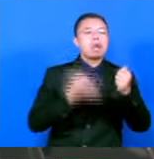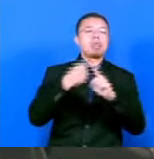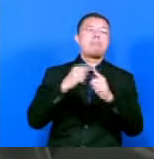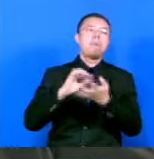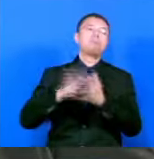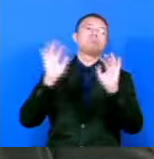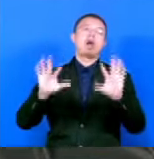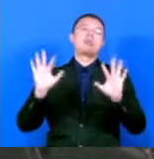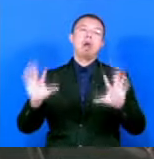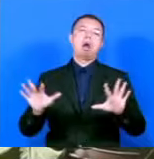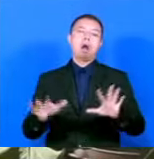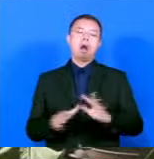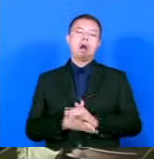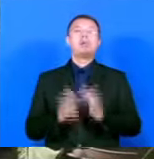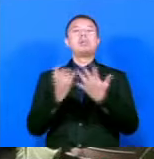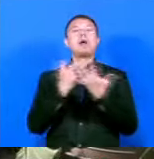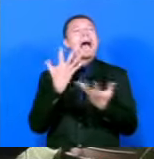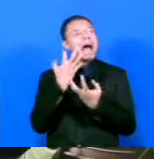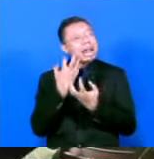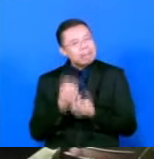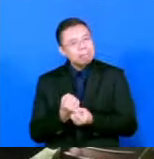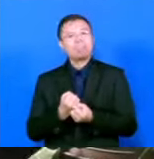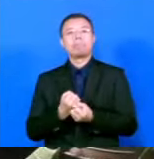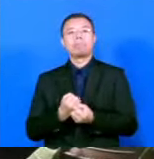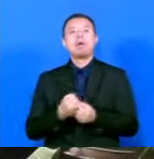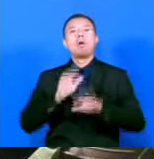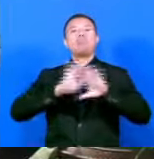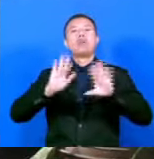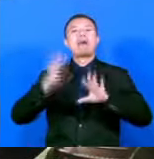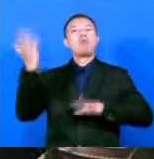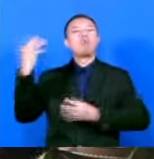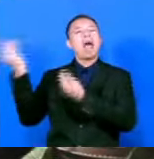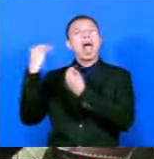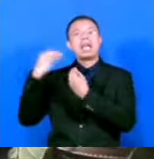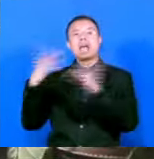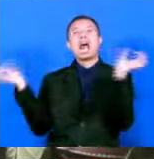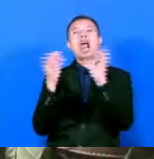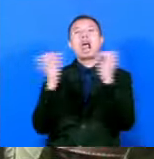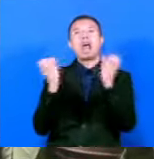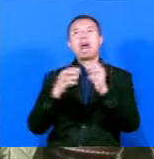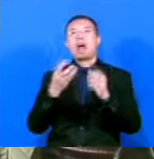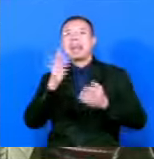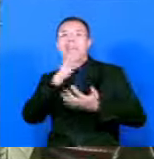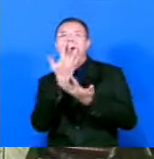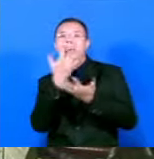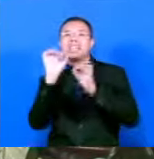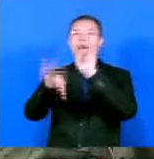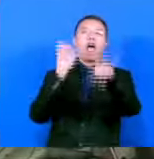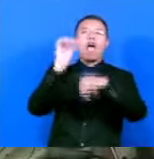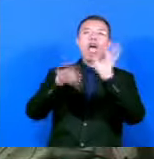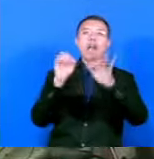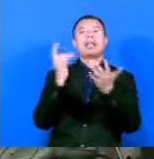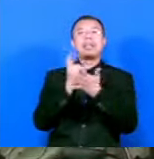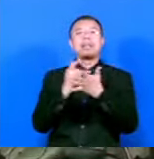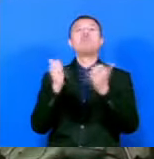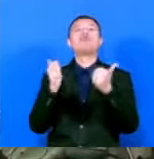melimpah. Warga berharap tradisi sauran peninggalan leluhur tetap dilestarikan untuk meningkatkan kerukunan